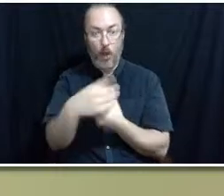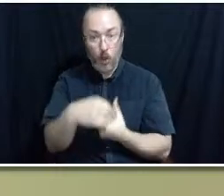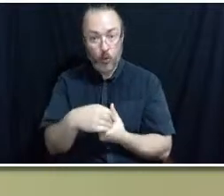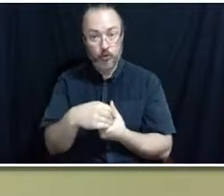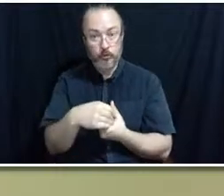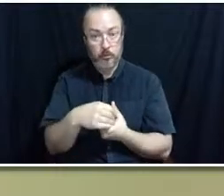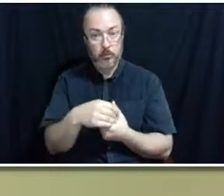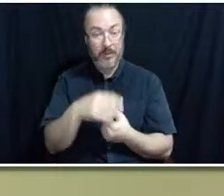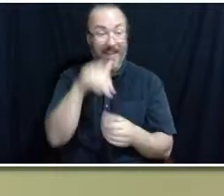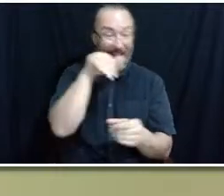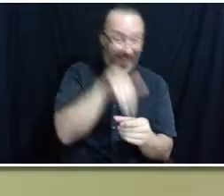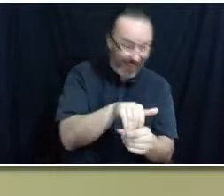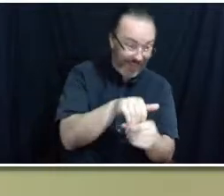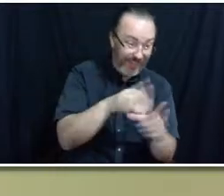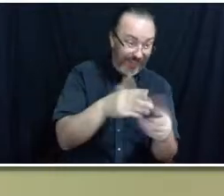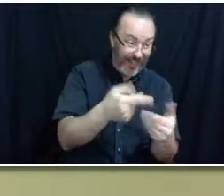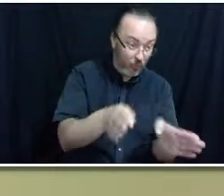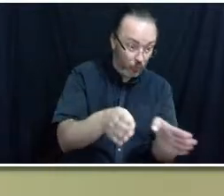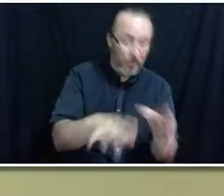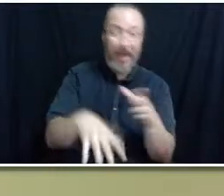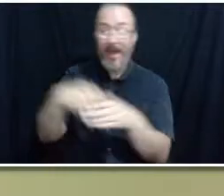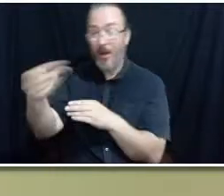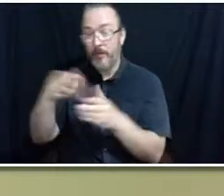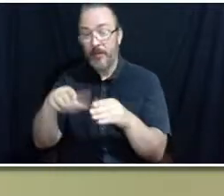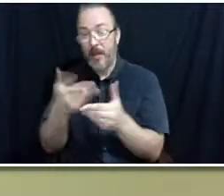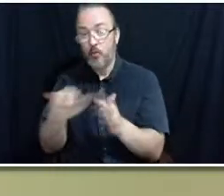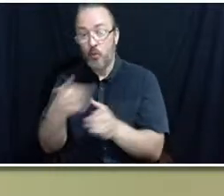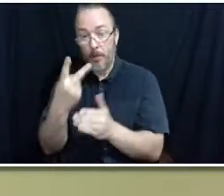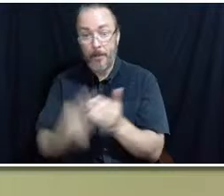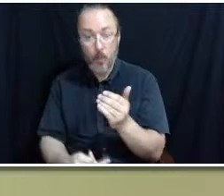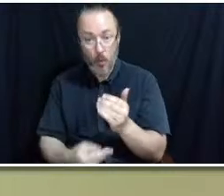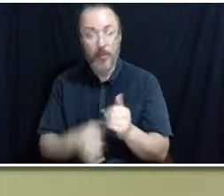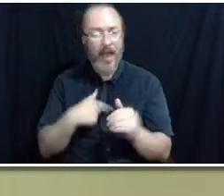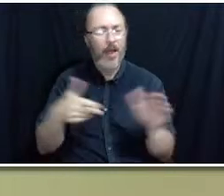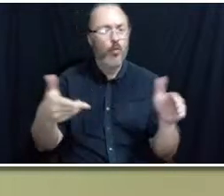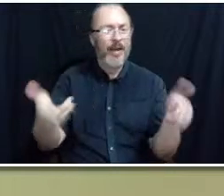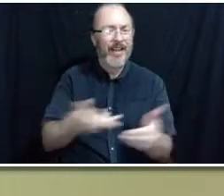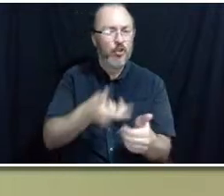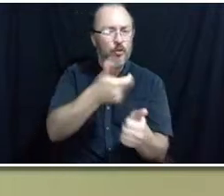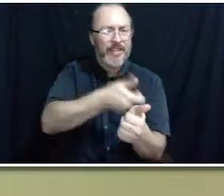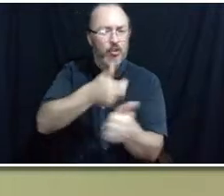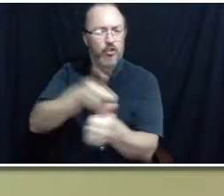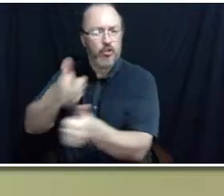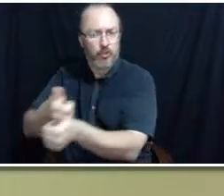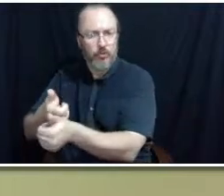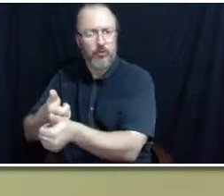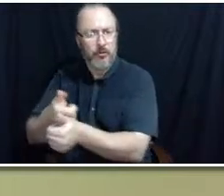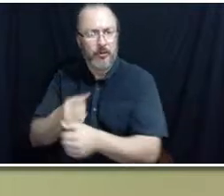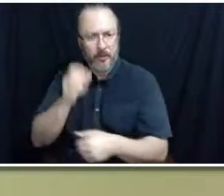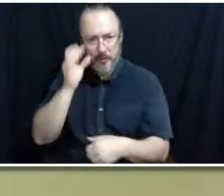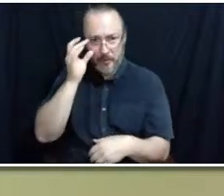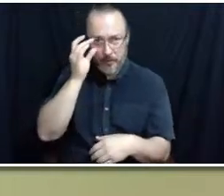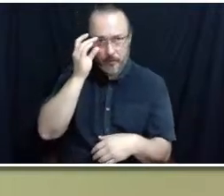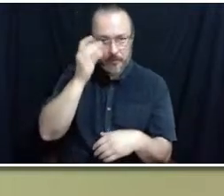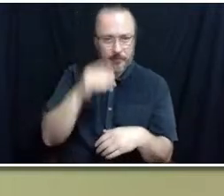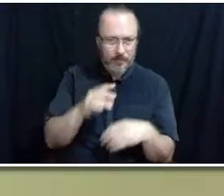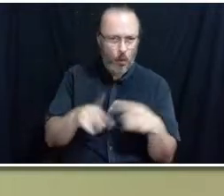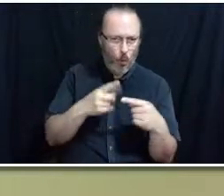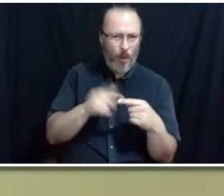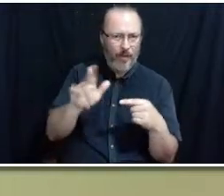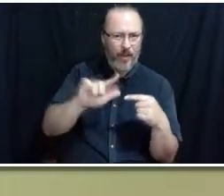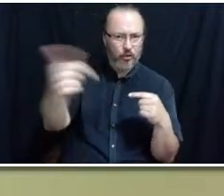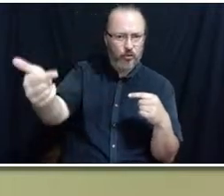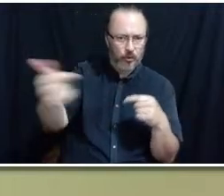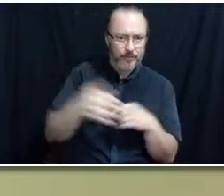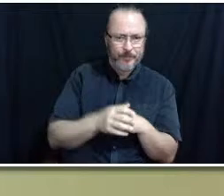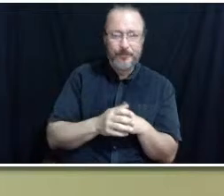de favoriser l'inclusion à l'intérieur et à l'extérieur des salles de classe. Je vais présenter chaque intervenant qui va bientôt prendre la parole.